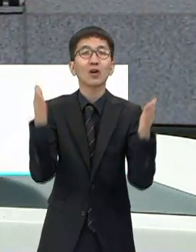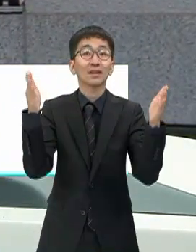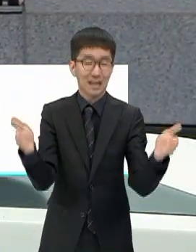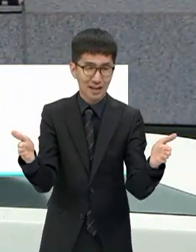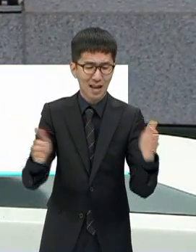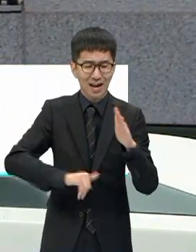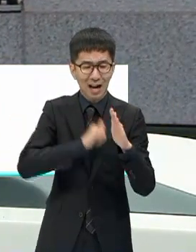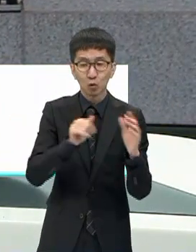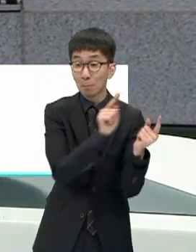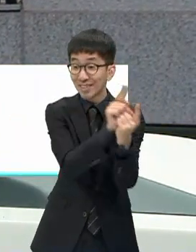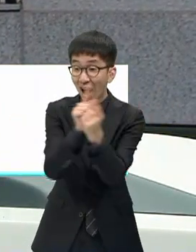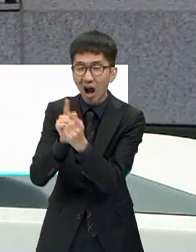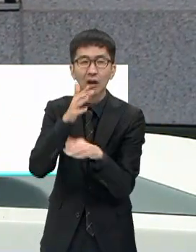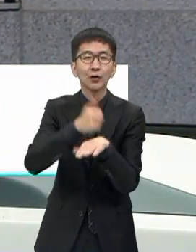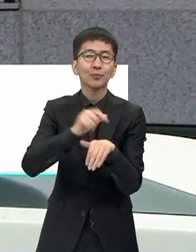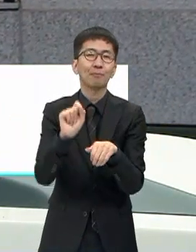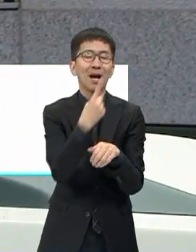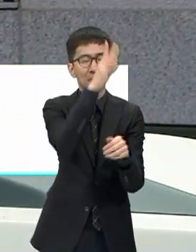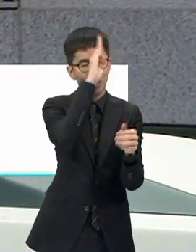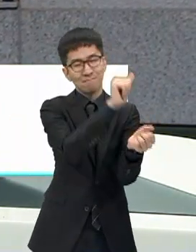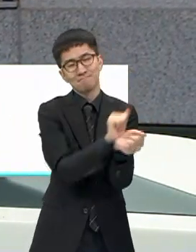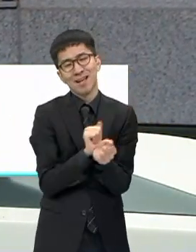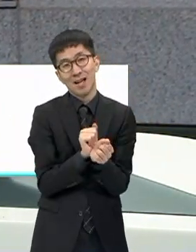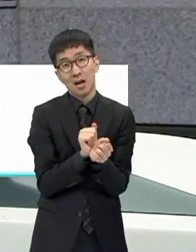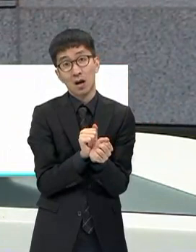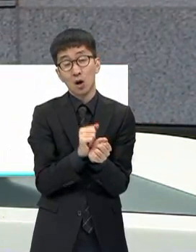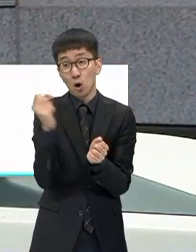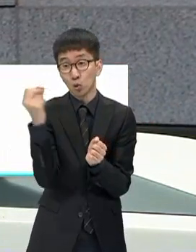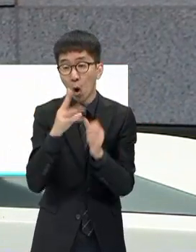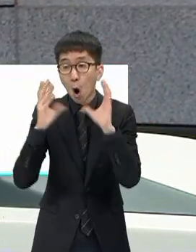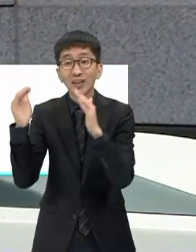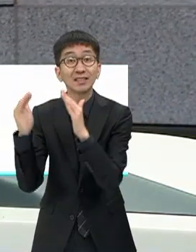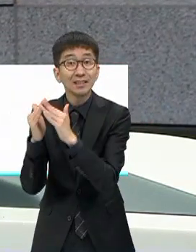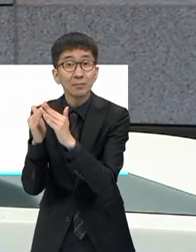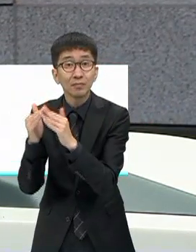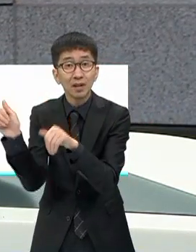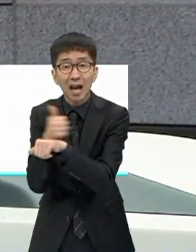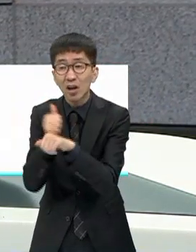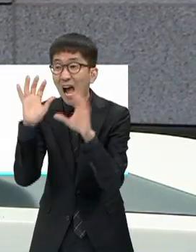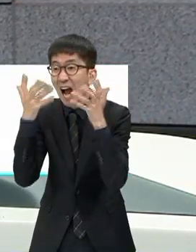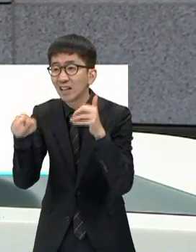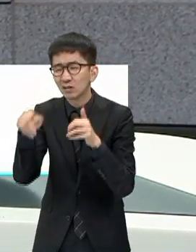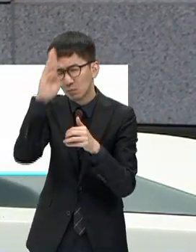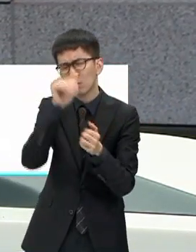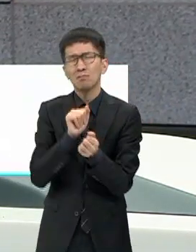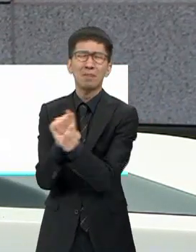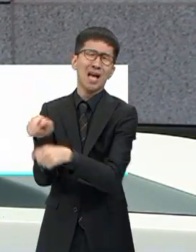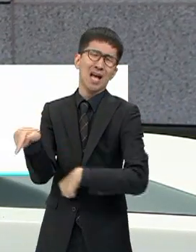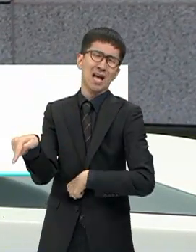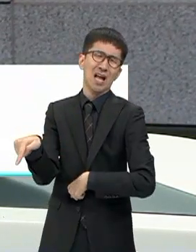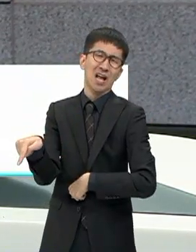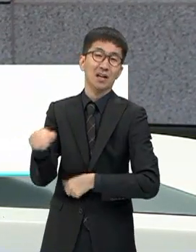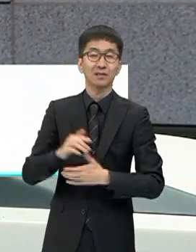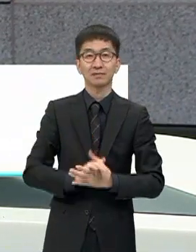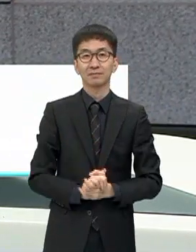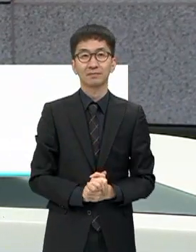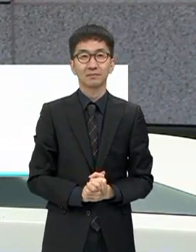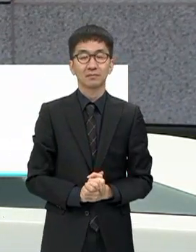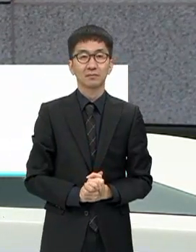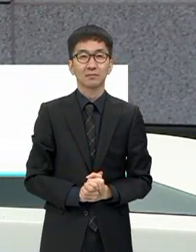확진된 사람을 통해서 어린이집에 다니는 아이들이 추가로 가면 됐습니다 이 내용은 tjb 창 석영 기자가